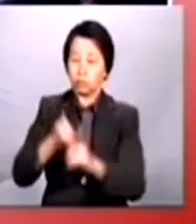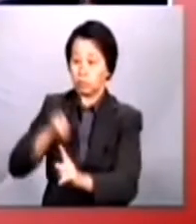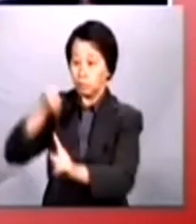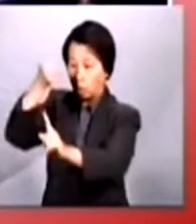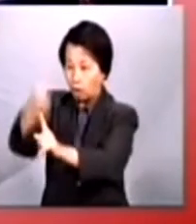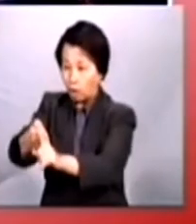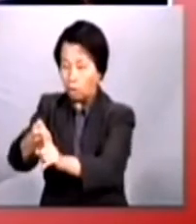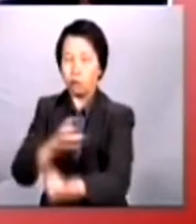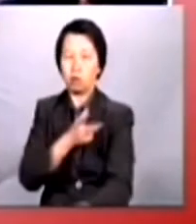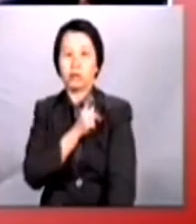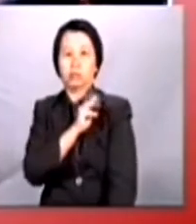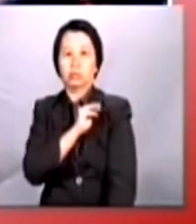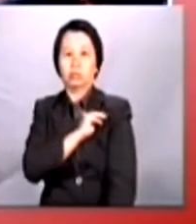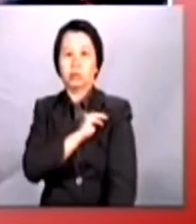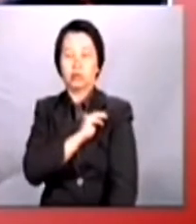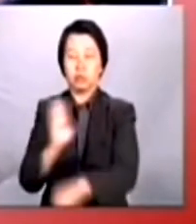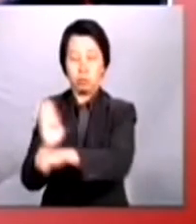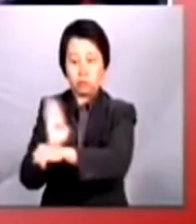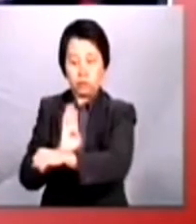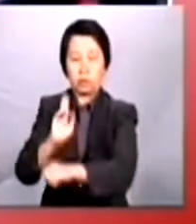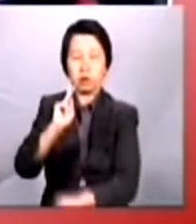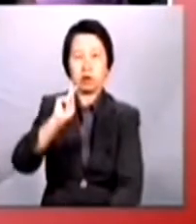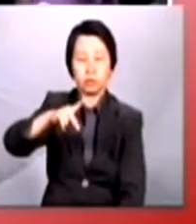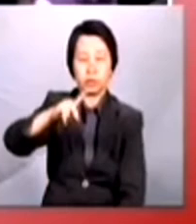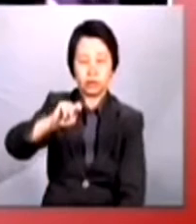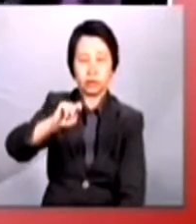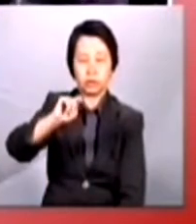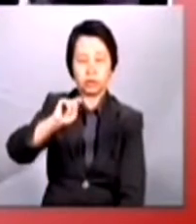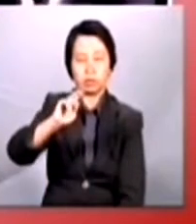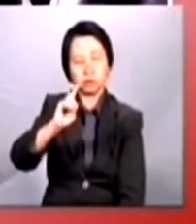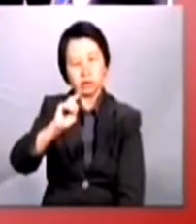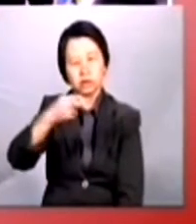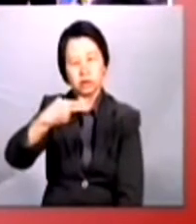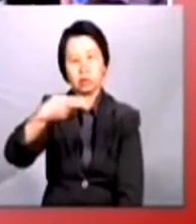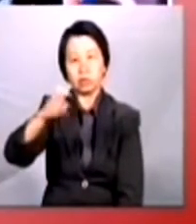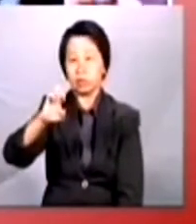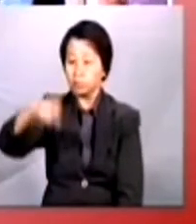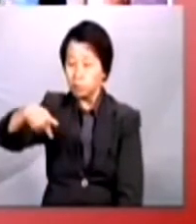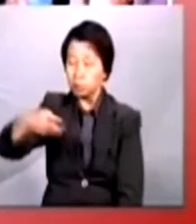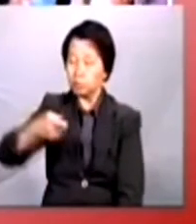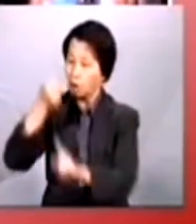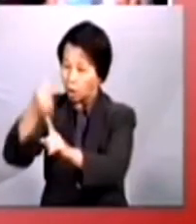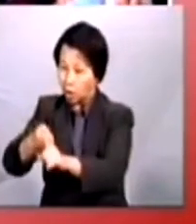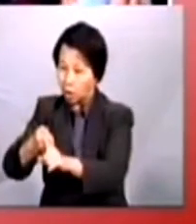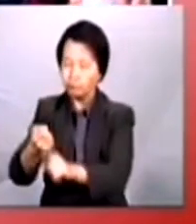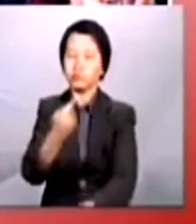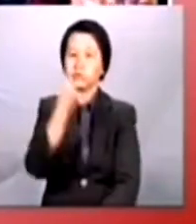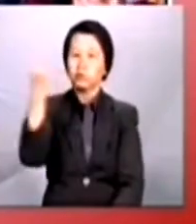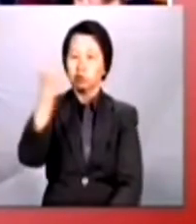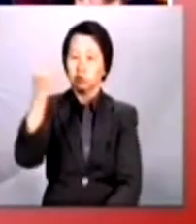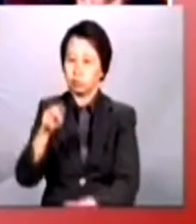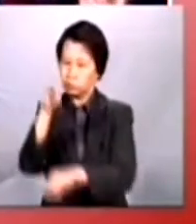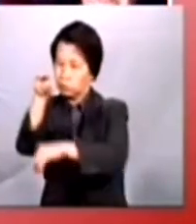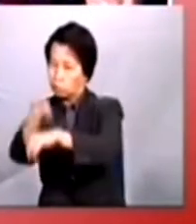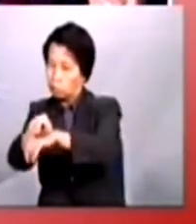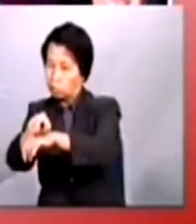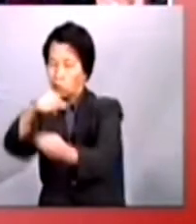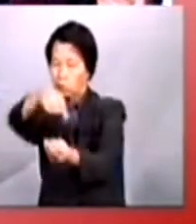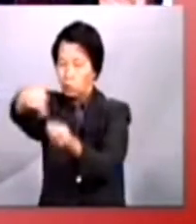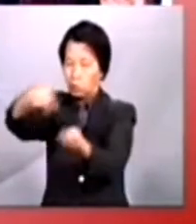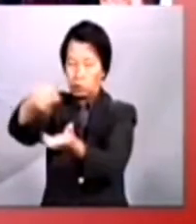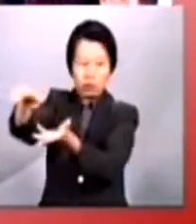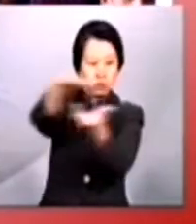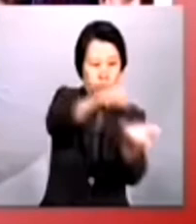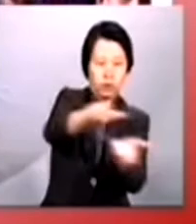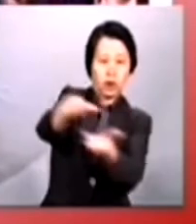pun mengarahkan Kementerian Perdagangan dalam negeri dan halal pengguna agar senantiasa memantau situasi